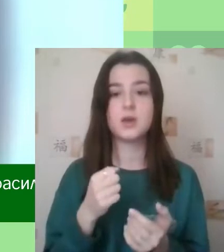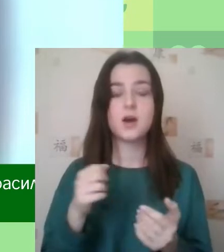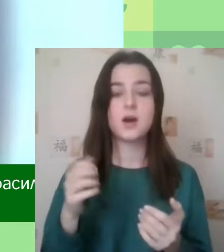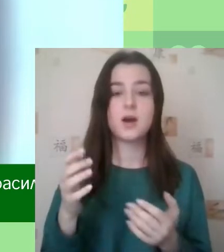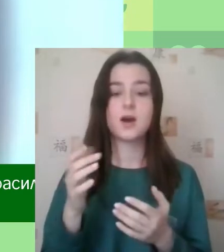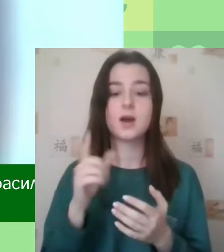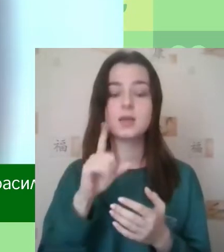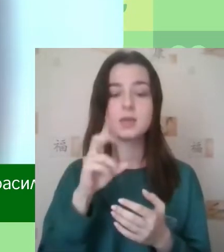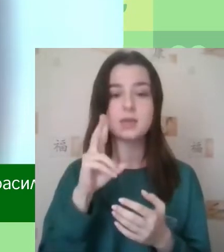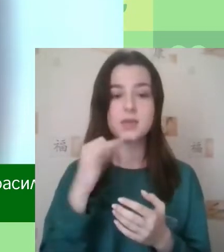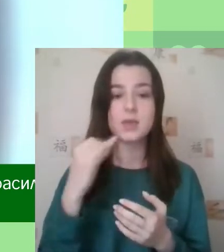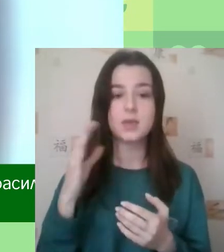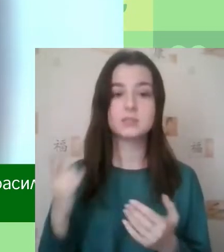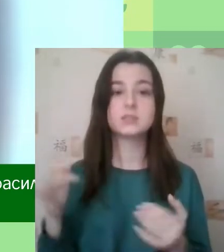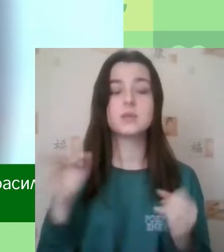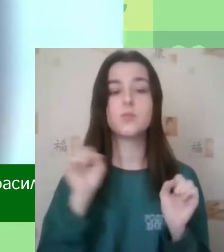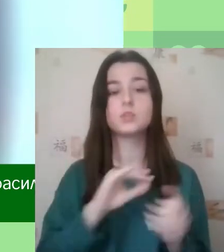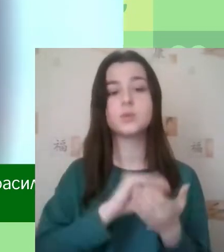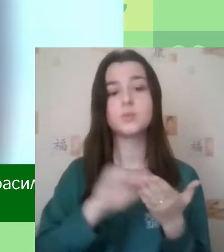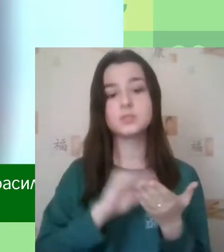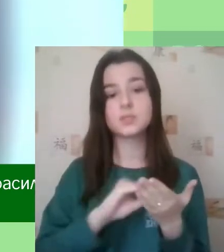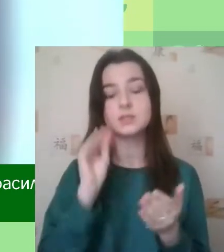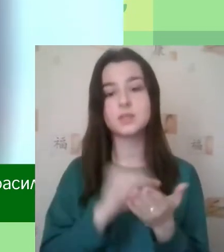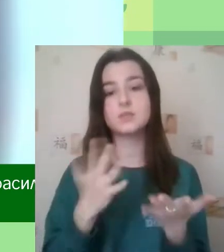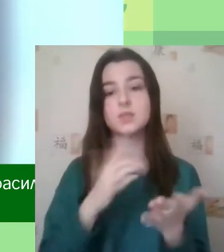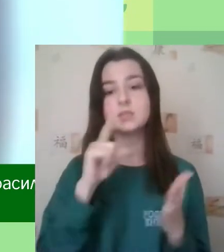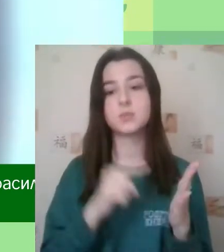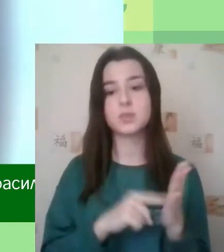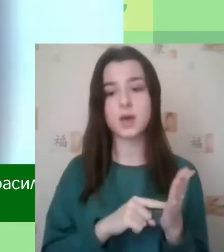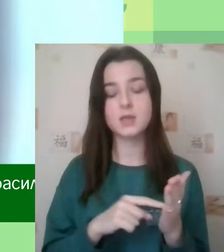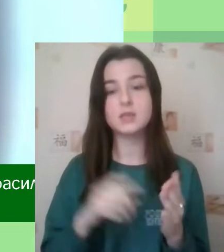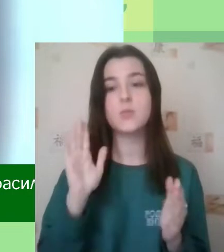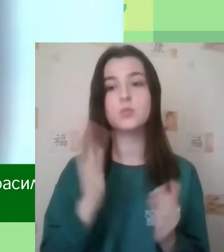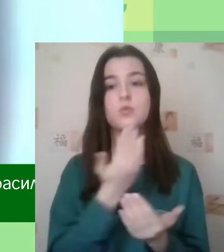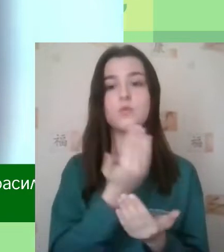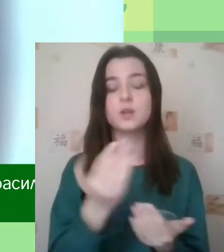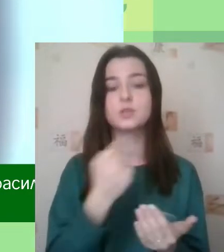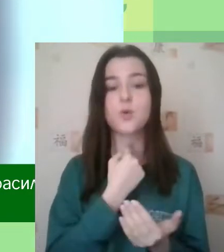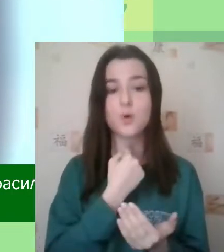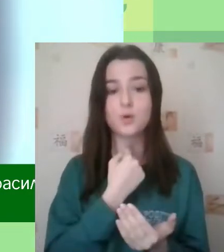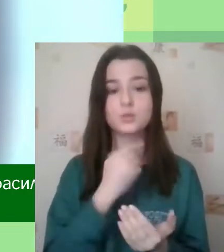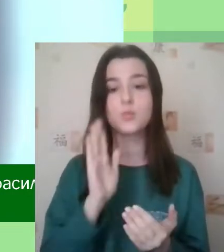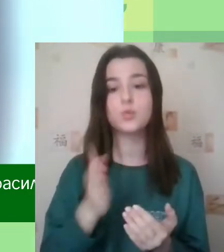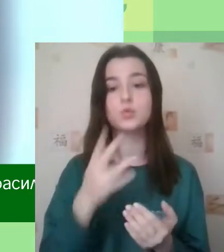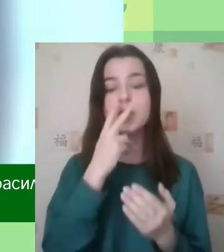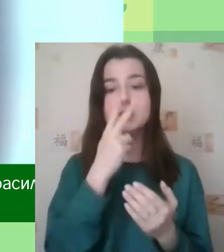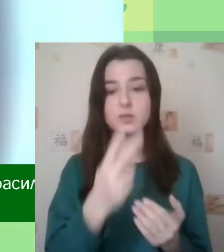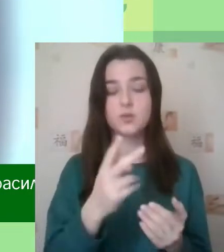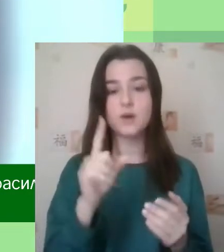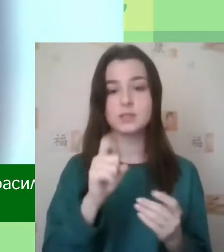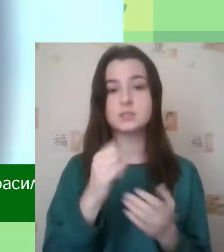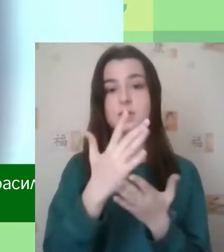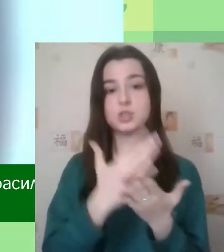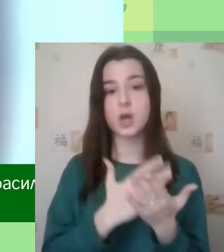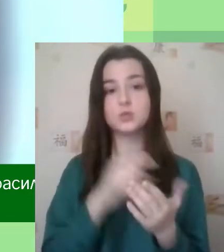можете писати і ставити якісь питання в чаті. Я буду вашим голосом, я буду слідкувати за чатом. І ті